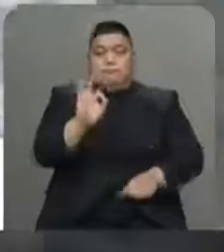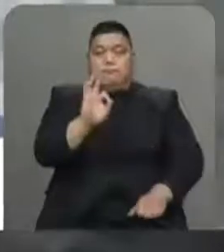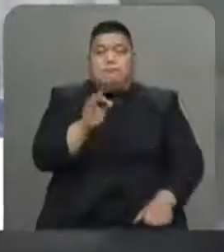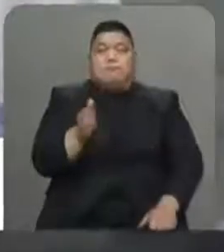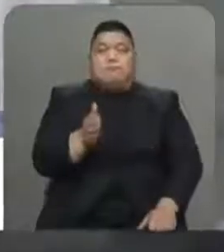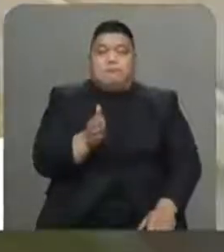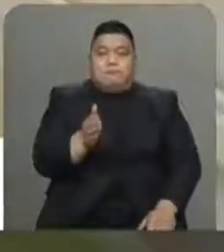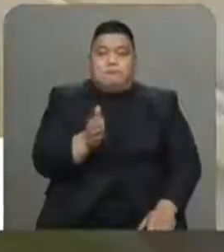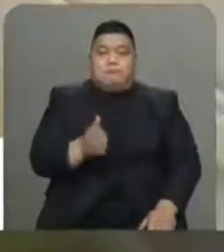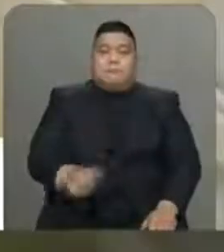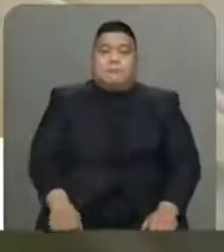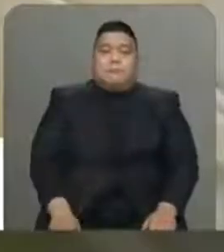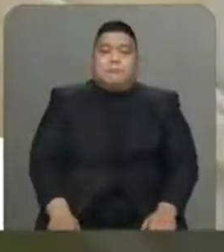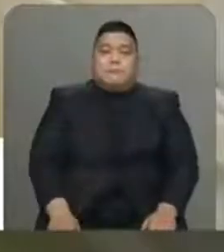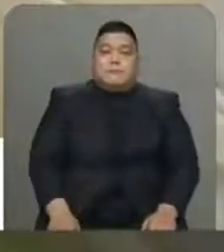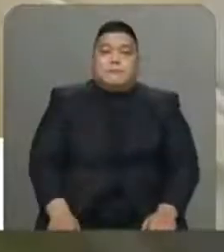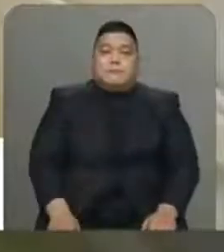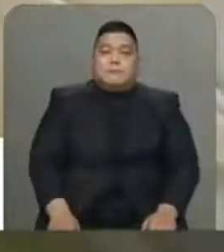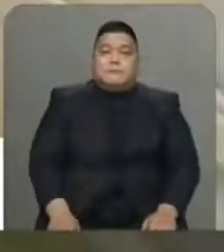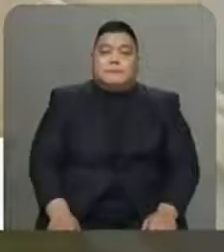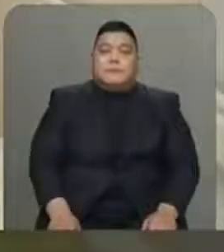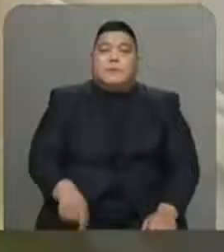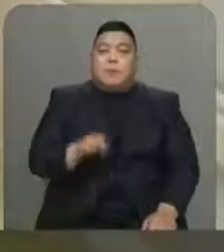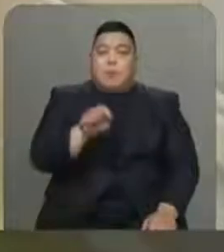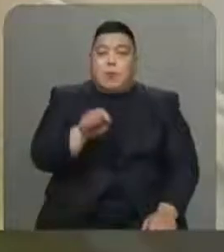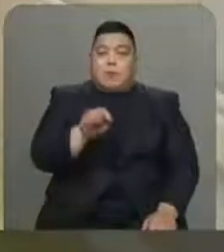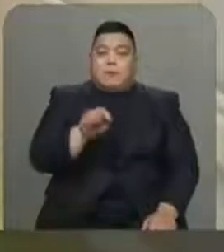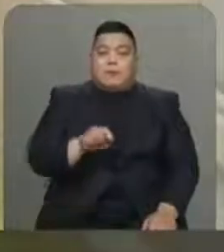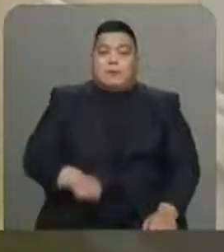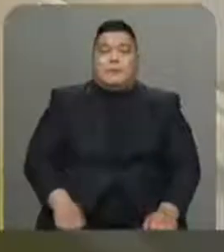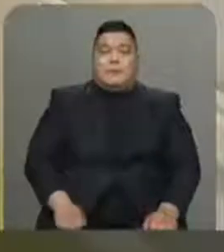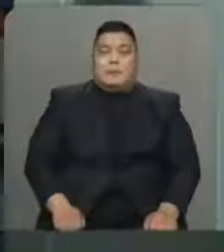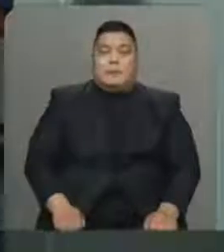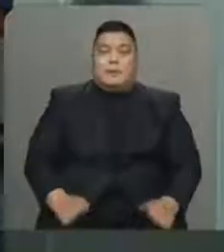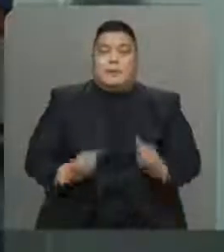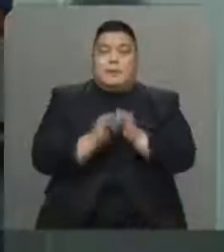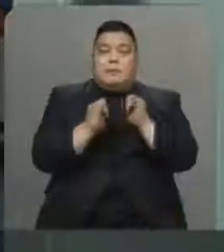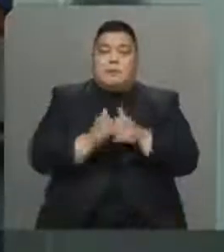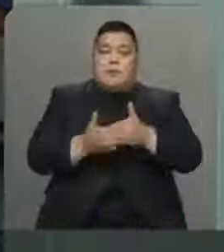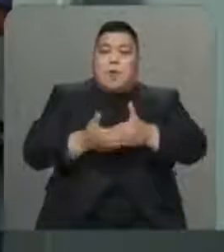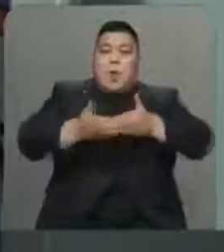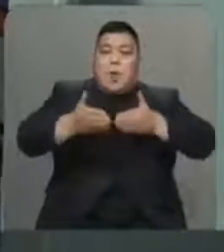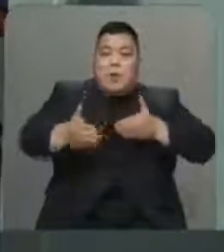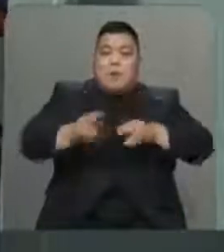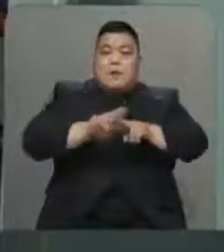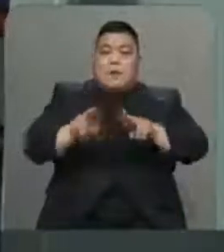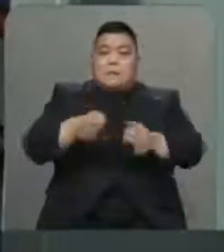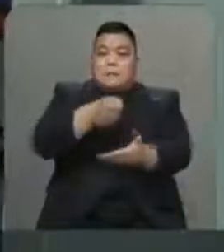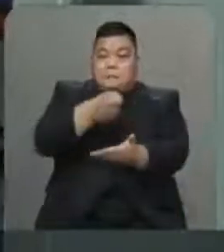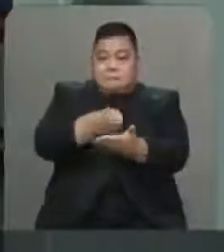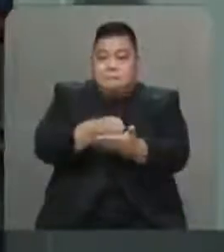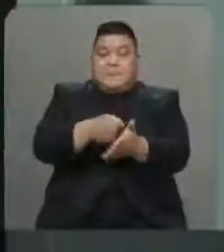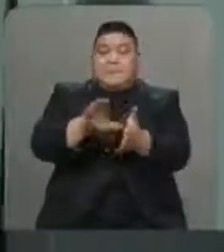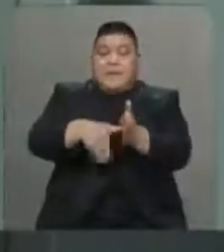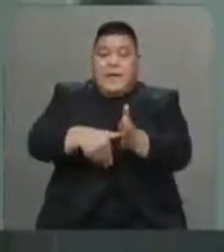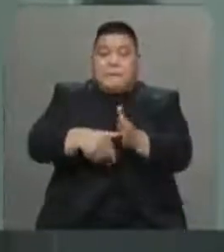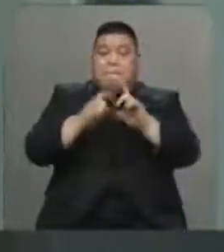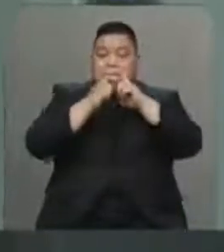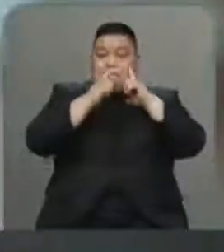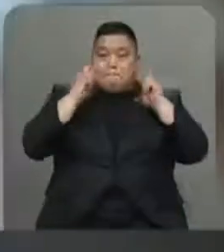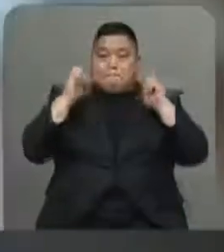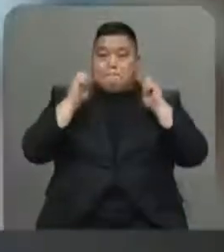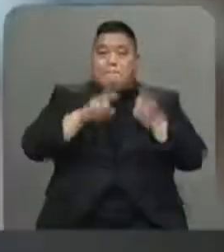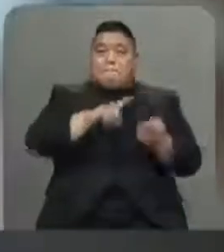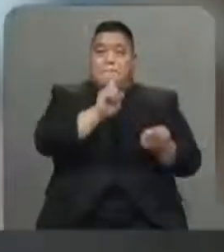10명 안팎을 유지하고 있습니다. 이러한 부분 때문에 방역당국도 사회적 거리두기 해제를 결정하면서 마스크 착용은